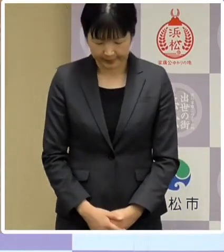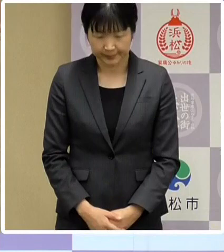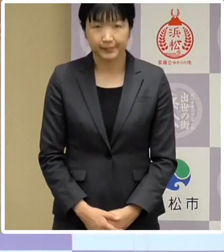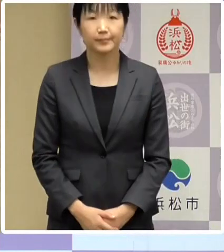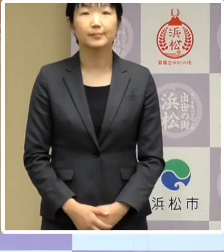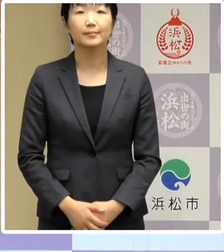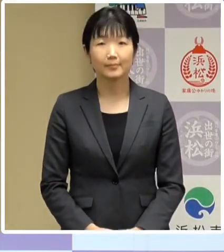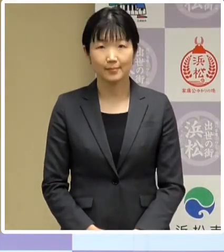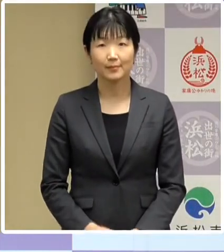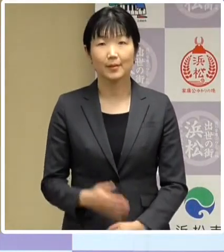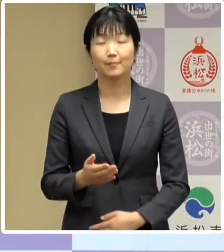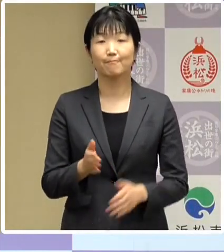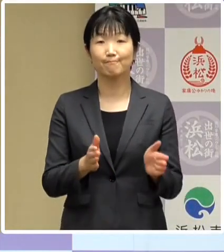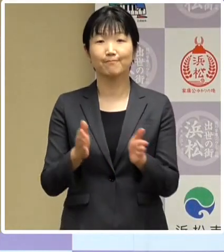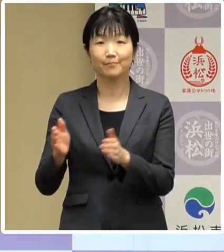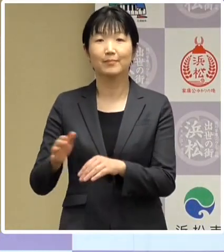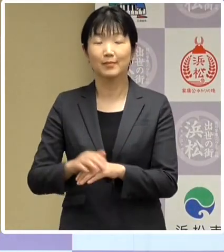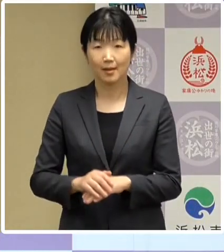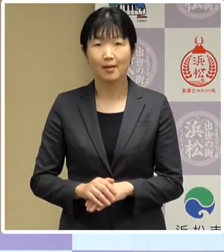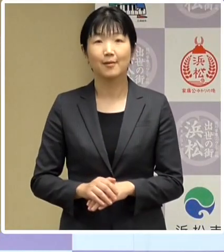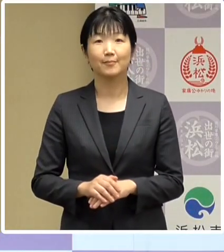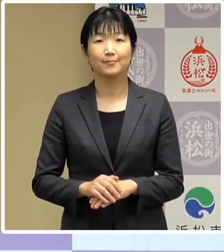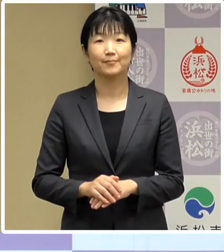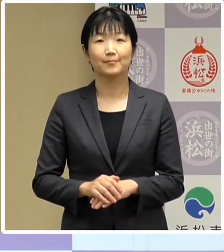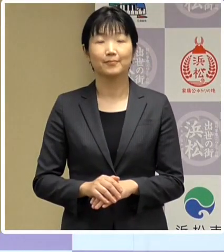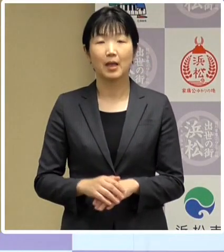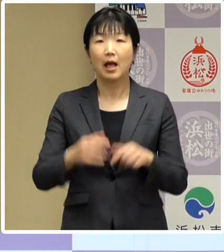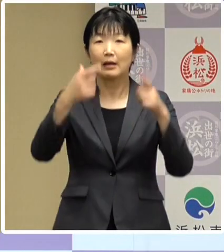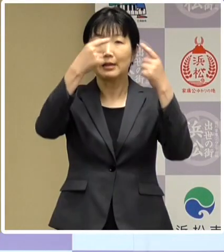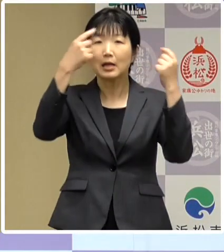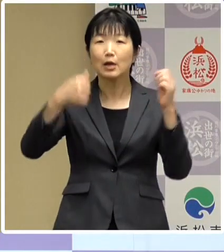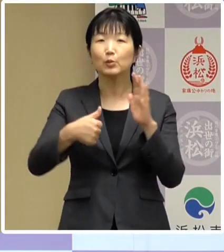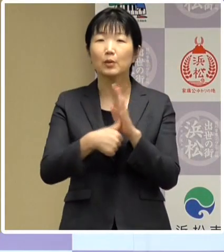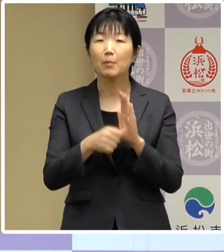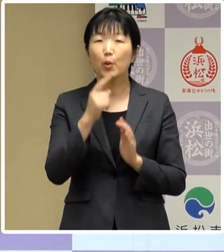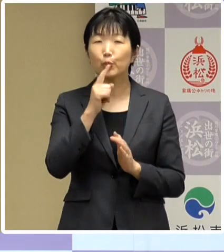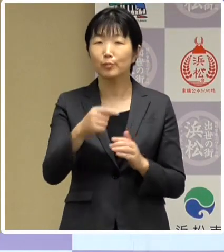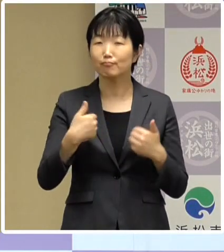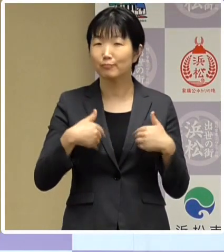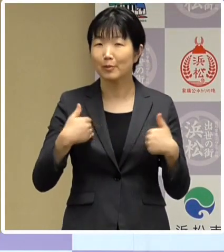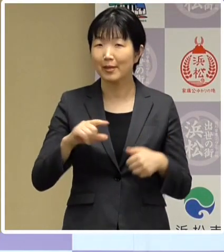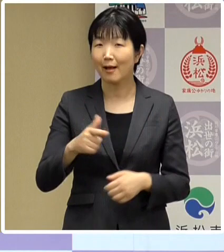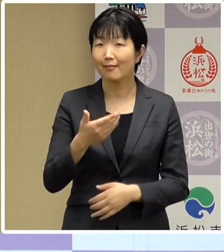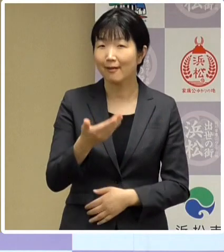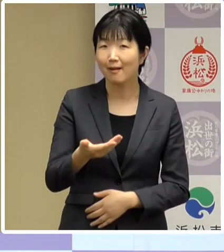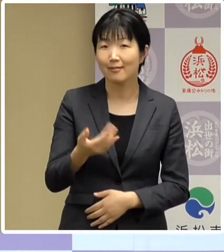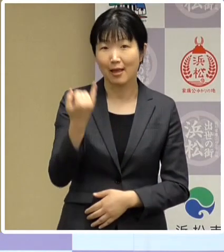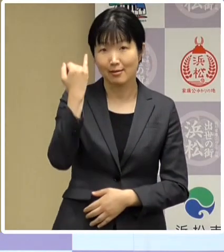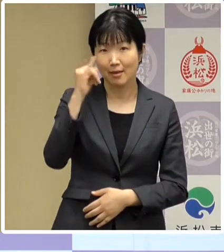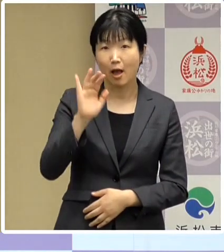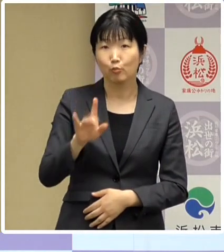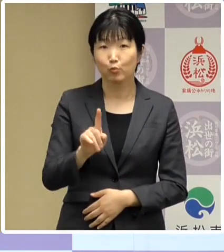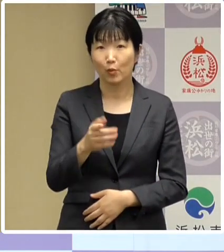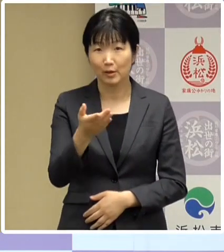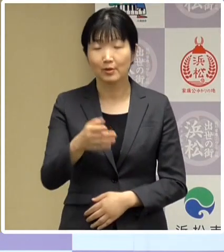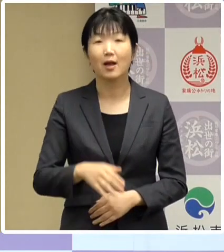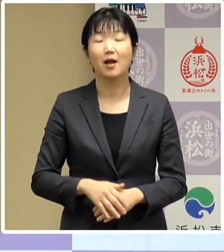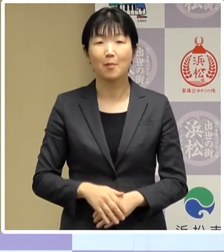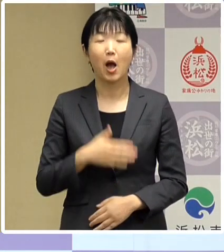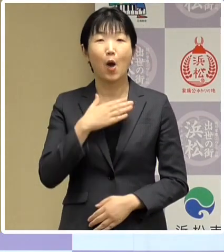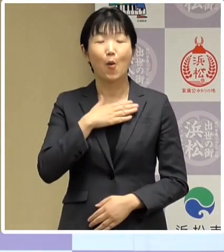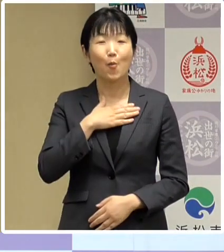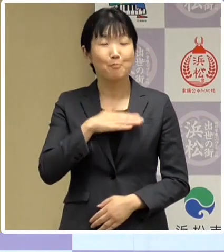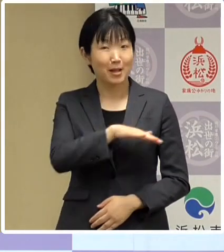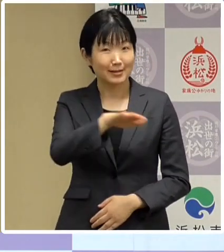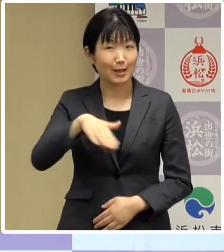まあ、そのお発言の中で大学名を出す必要はなかったんじゃないかという点もあるとは思うんですけど、いかがでしょうか。 分かりやすくご説明する